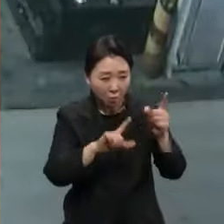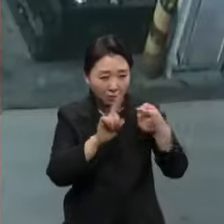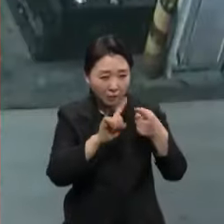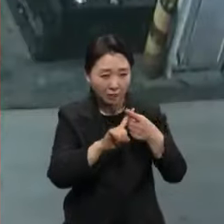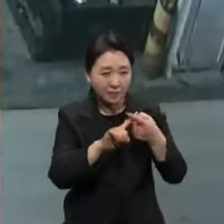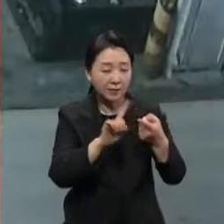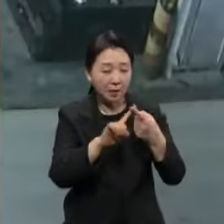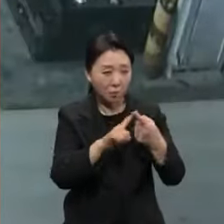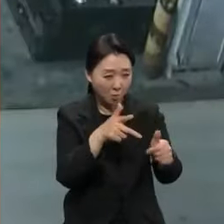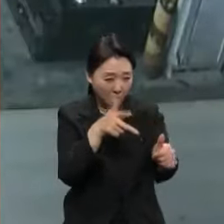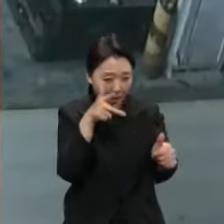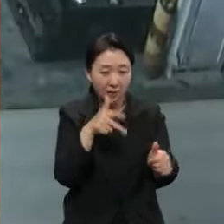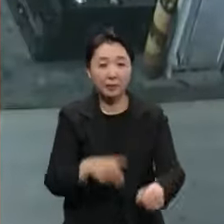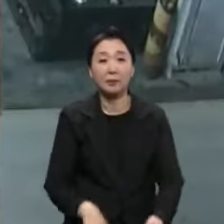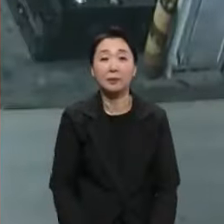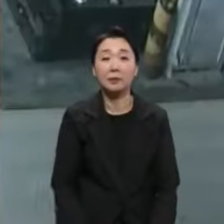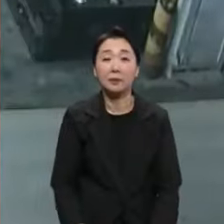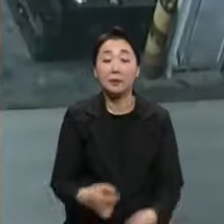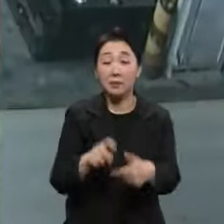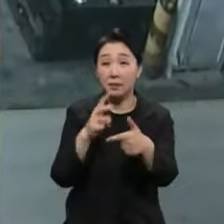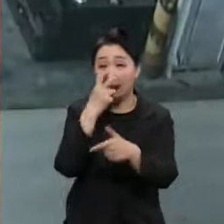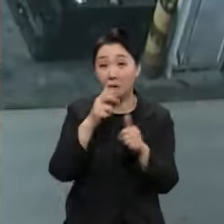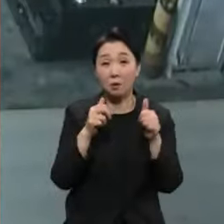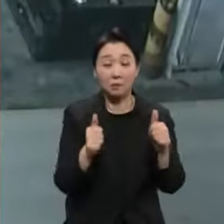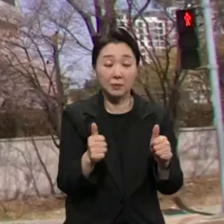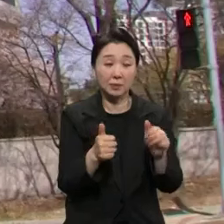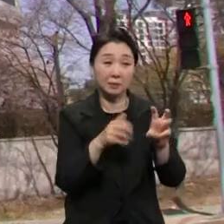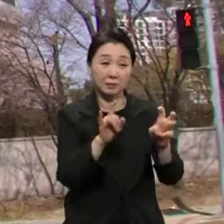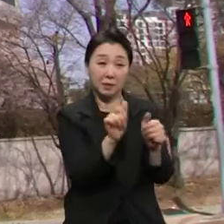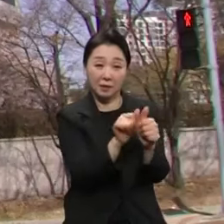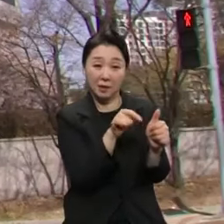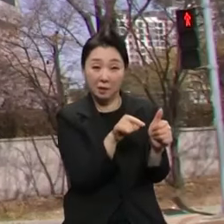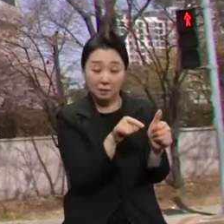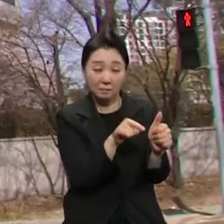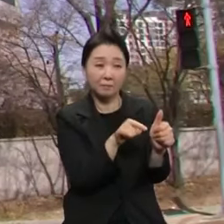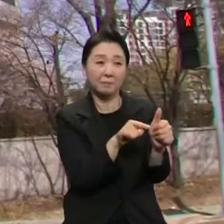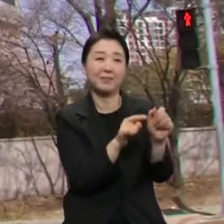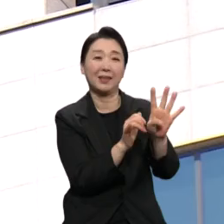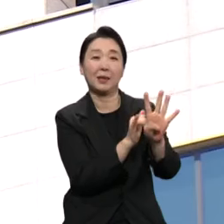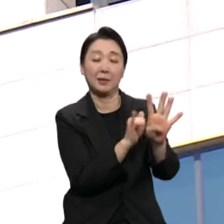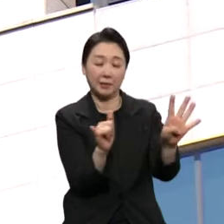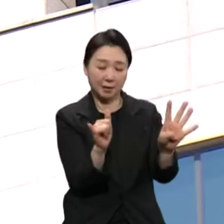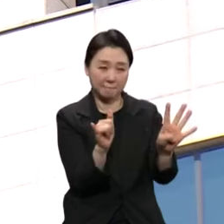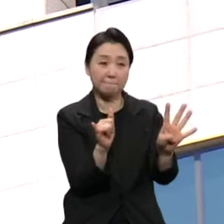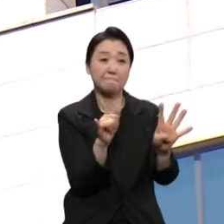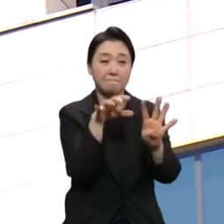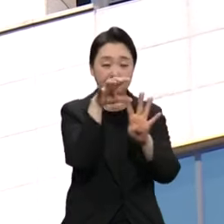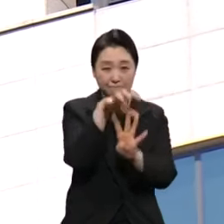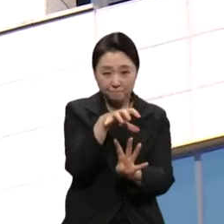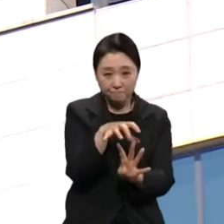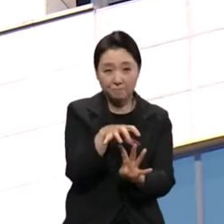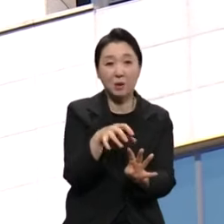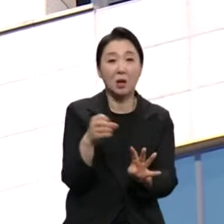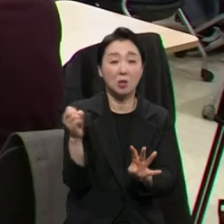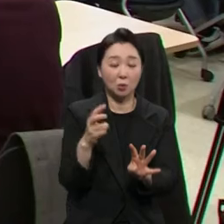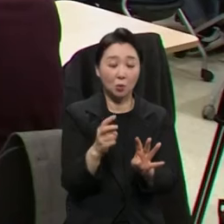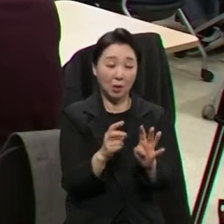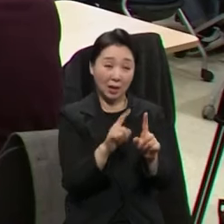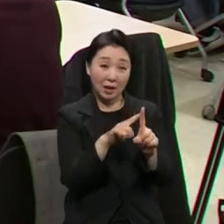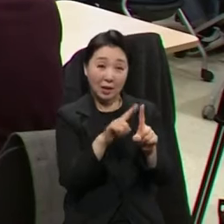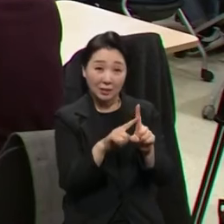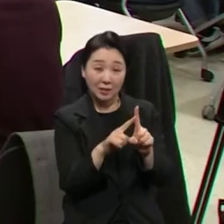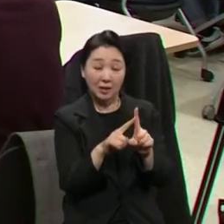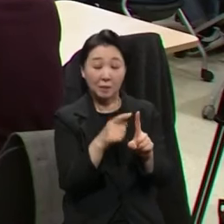고스란히 잡혔습니다. 인천지검은 30대 중국 동포 A씨 등 4명을 구속 기소하고 한 명을 범인 도피